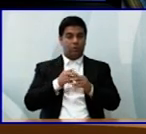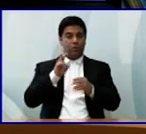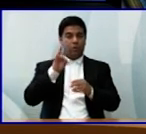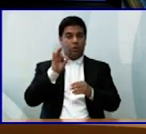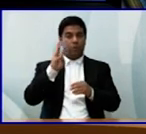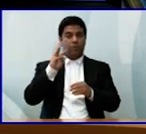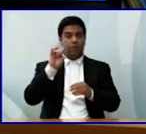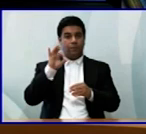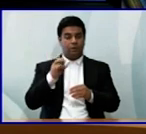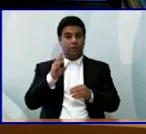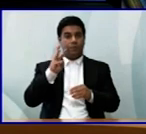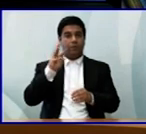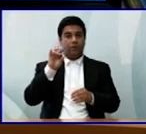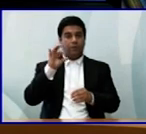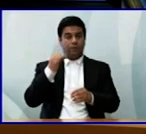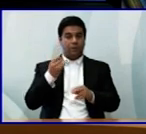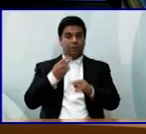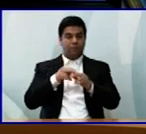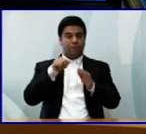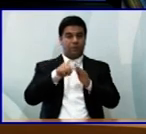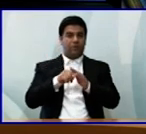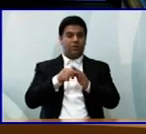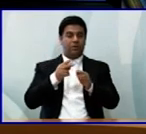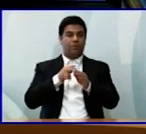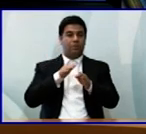nomanfiy va manfiy degan atamalarni ishlatamiz.